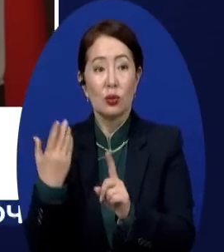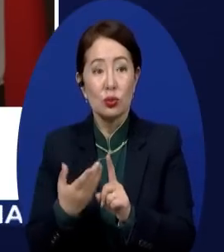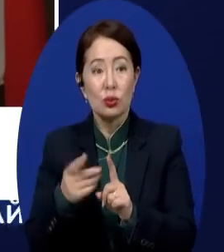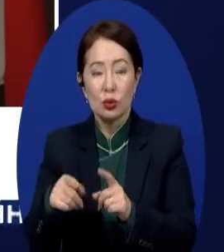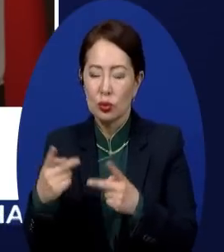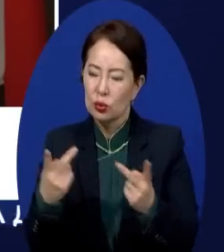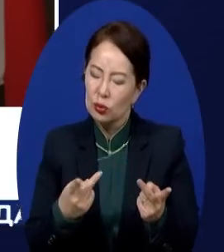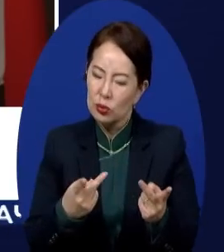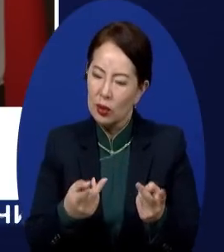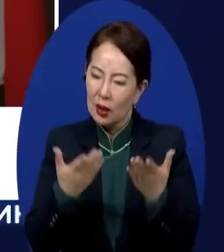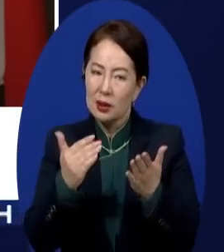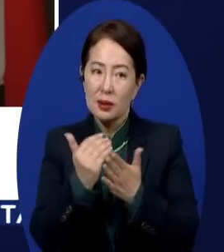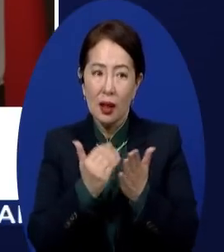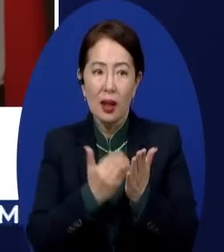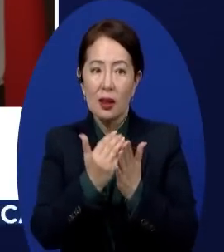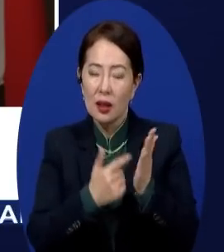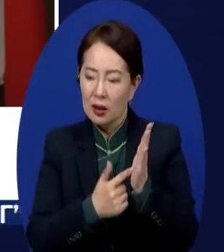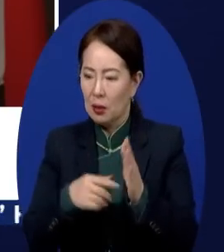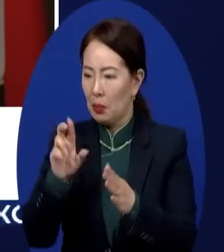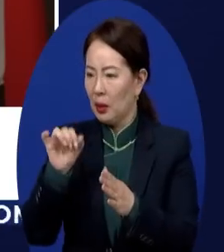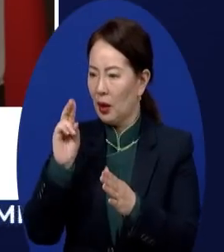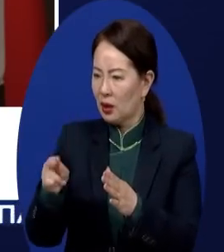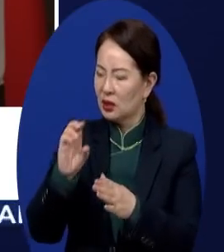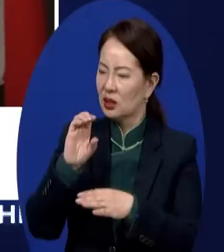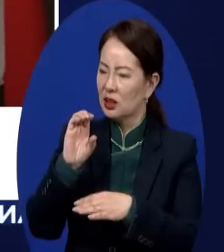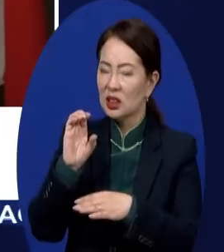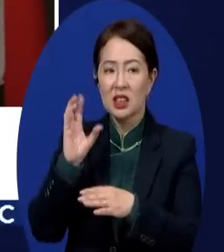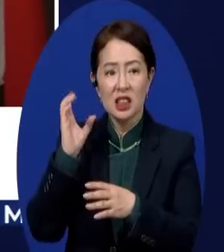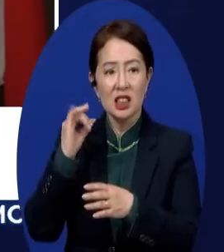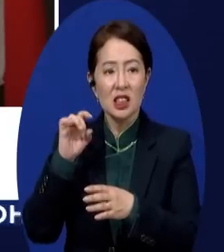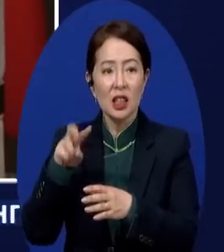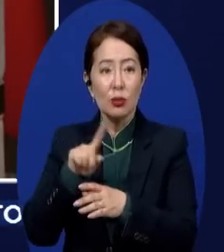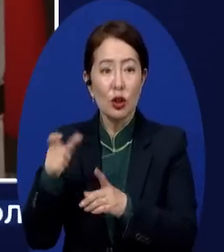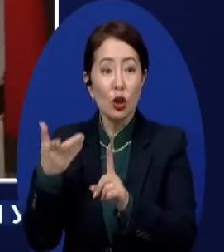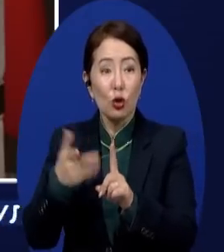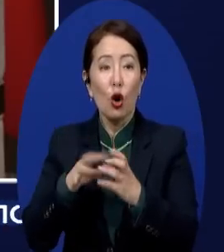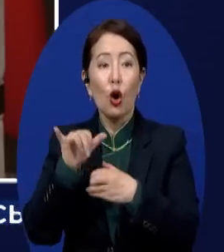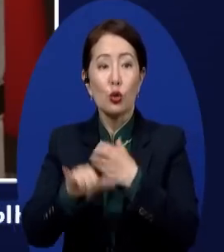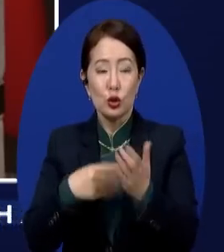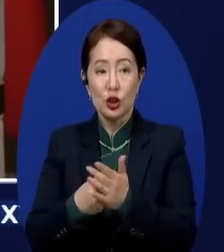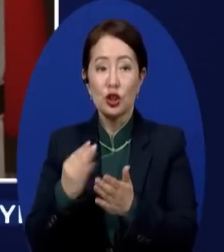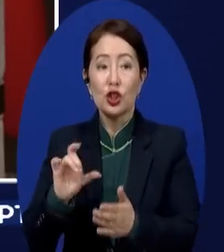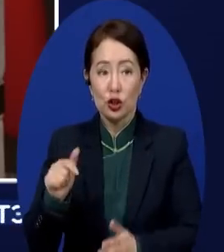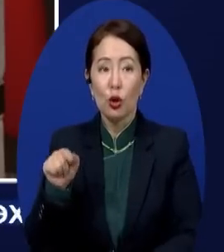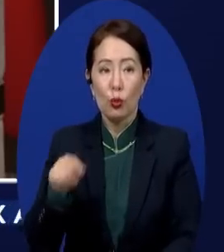үйлчлэгээний гаргасан тайланг банкны системд зээл олгох үеийн нотолгоо болгох нь олон улсын жишээ юм а.